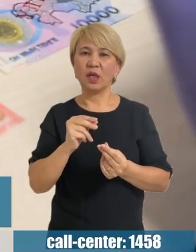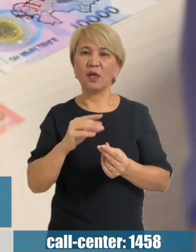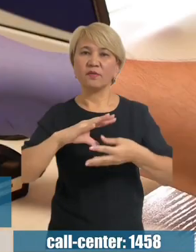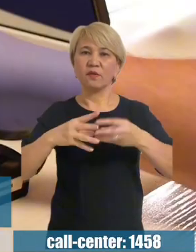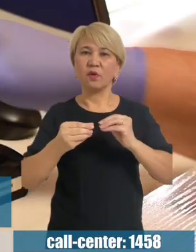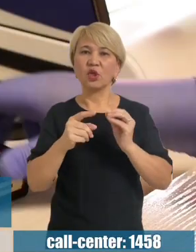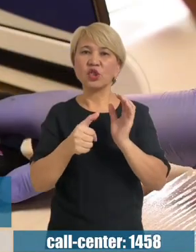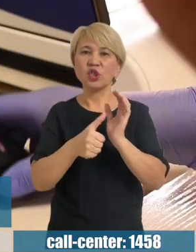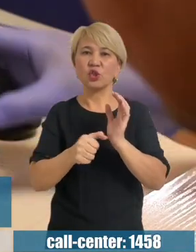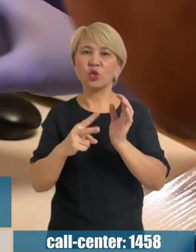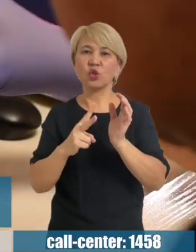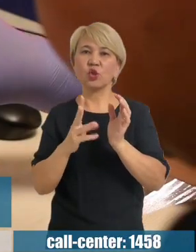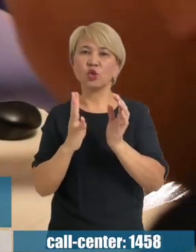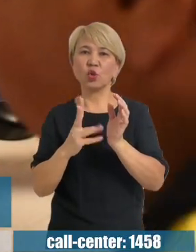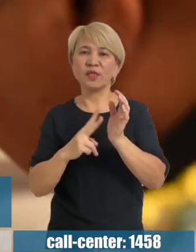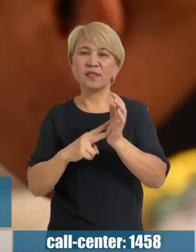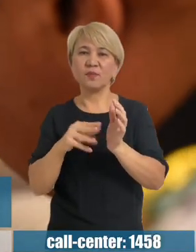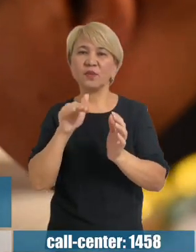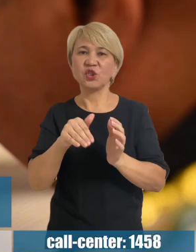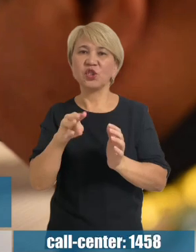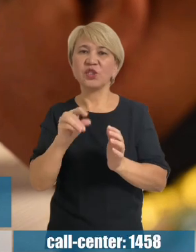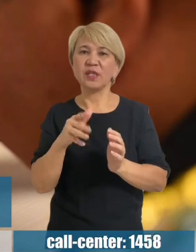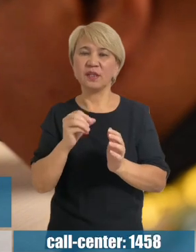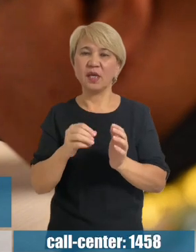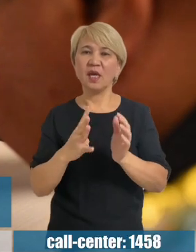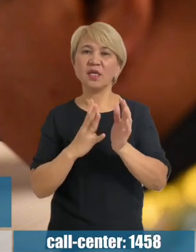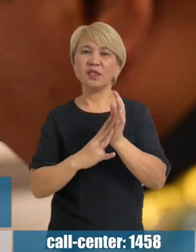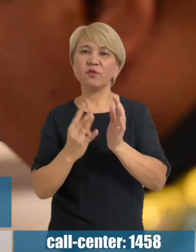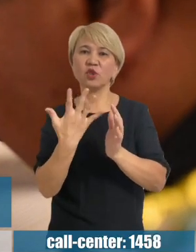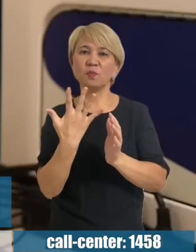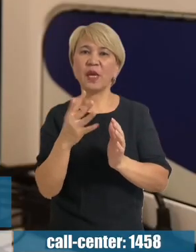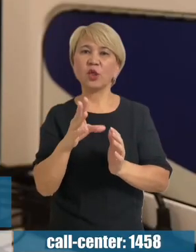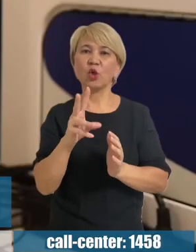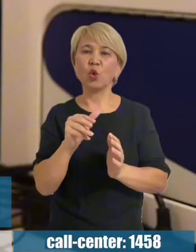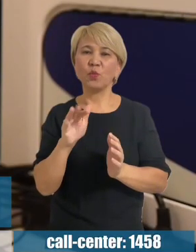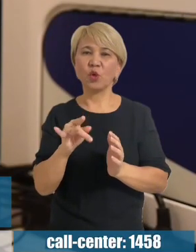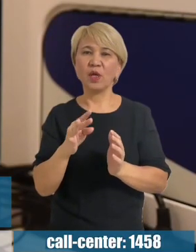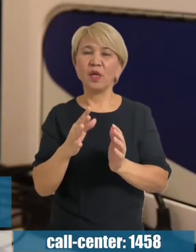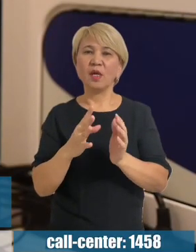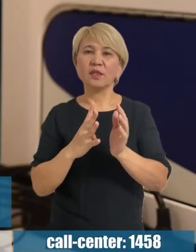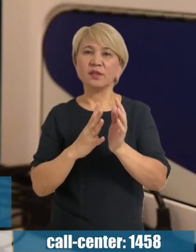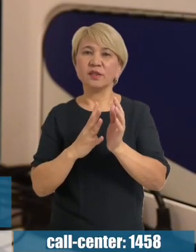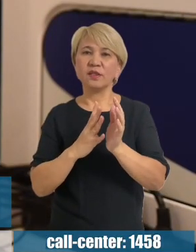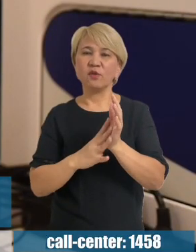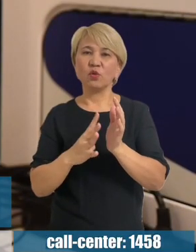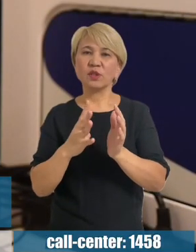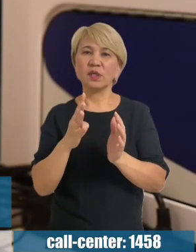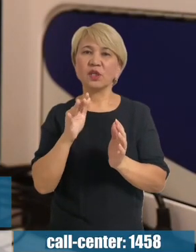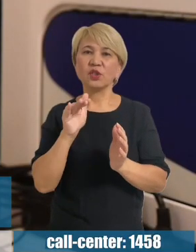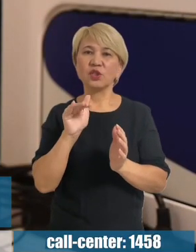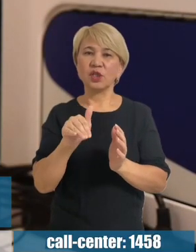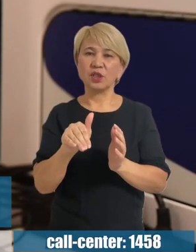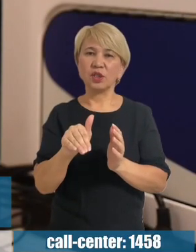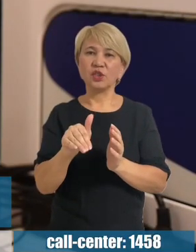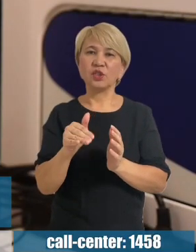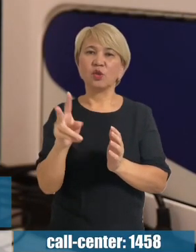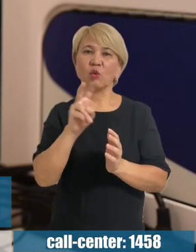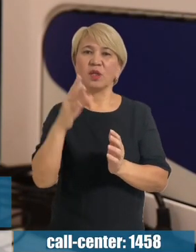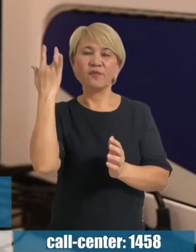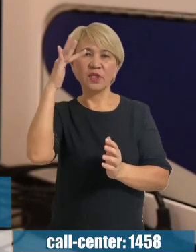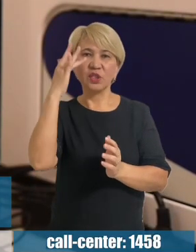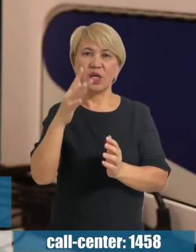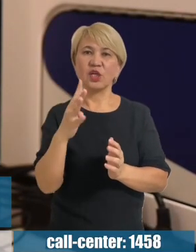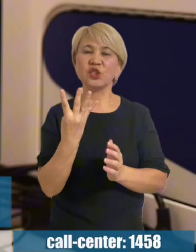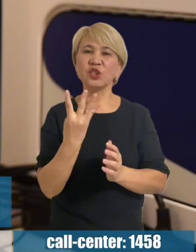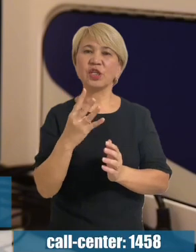сумму 647 тысяч тенге, 905 купюр на 90 400 долларов США, 4 купюры